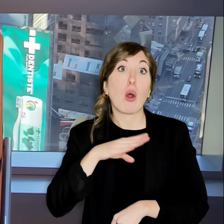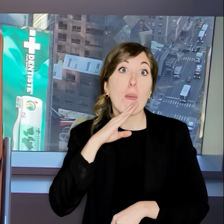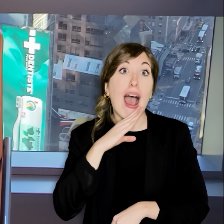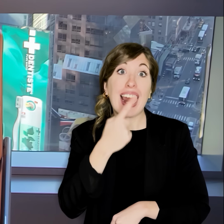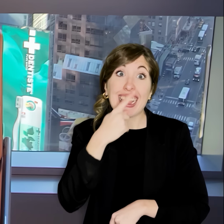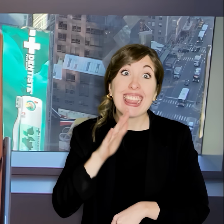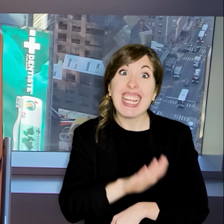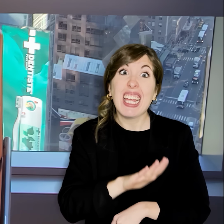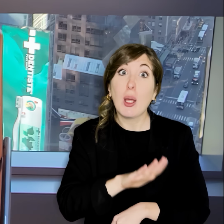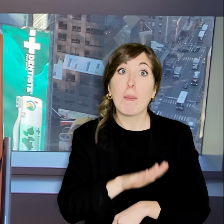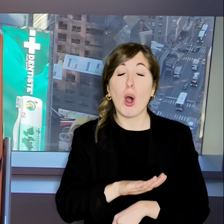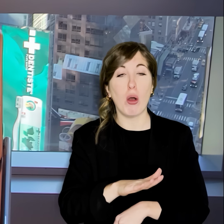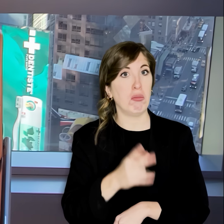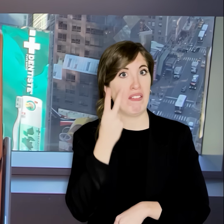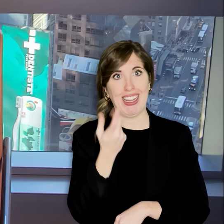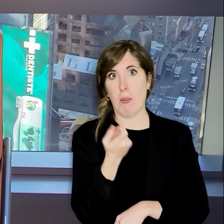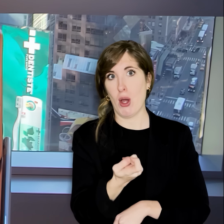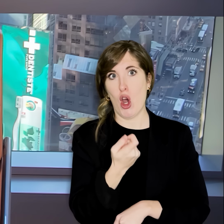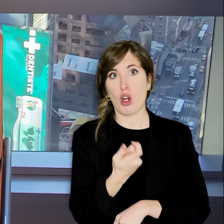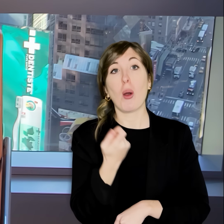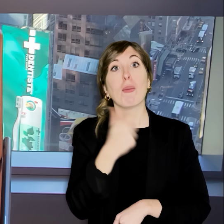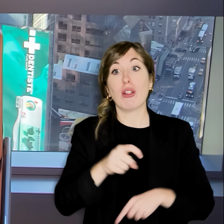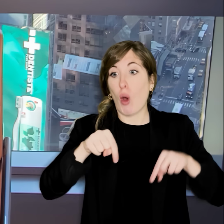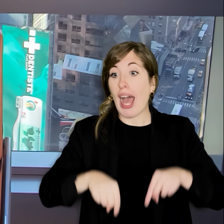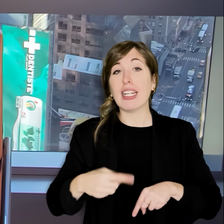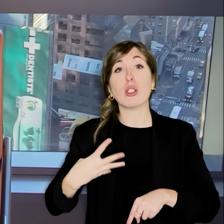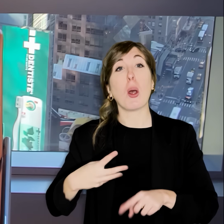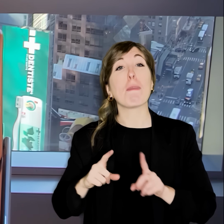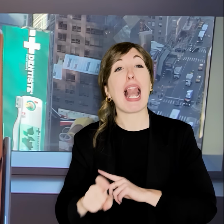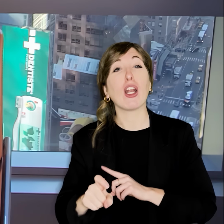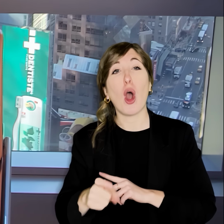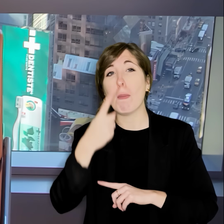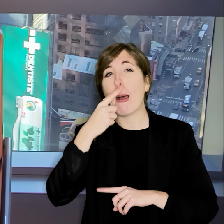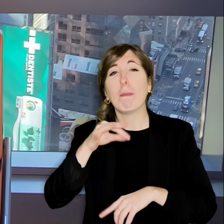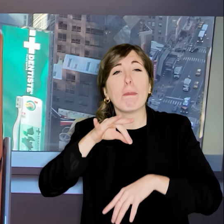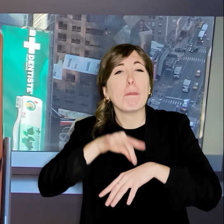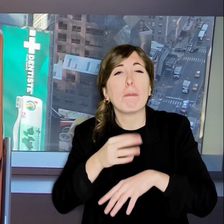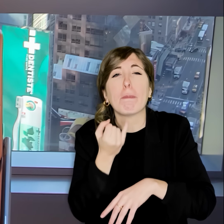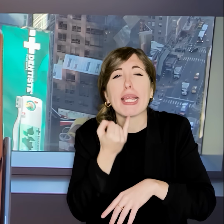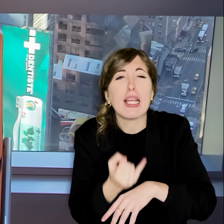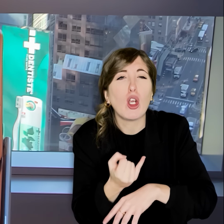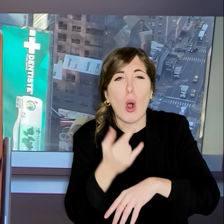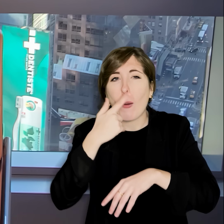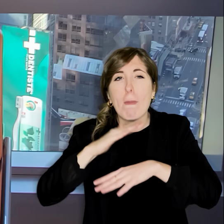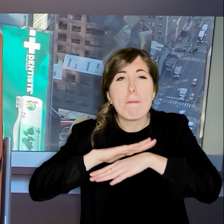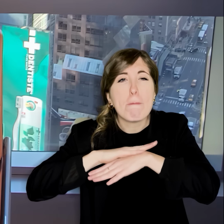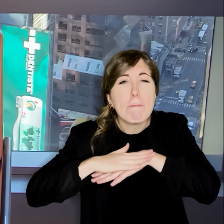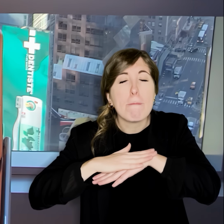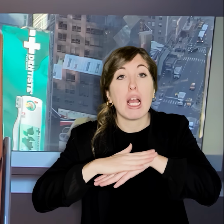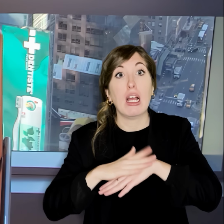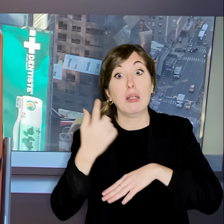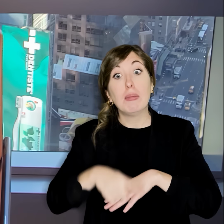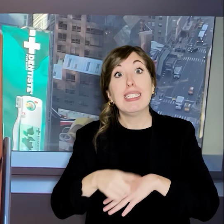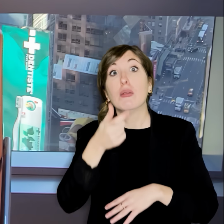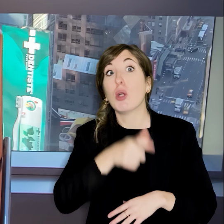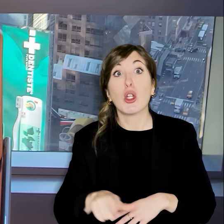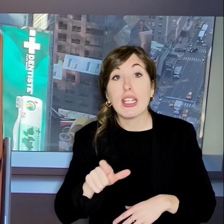pochissimi perché togliamo tutti i melanomi piccoli tutti i melanomi piatti è questo perché la gente